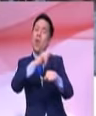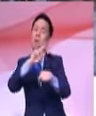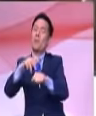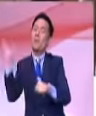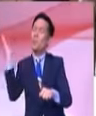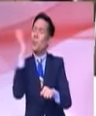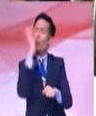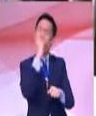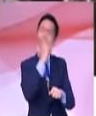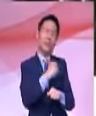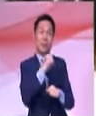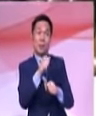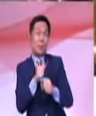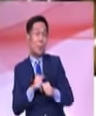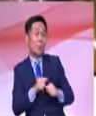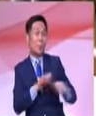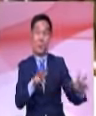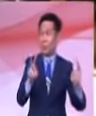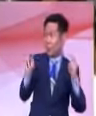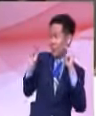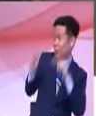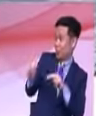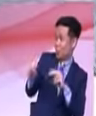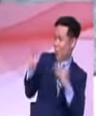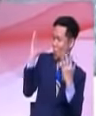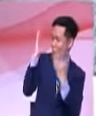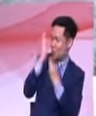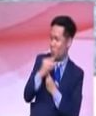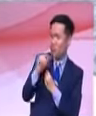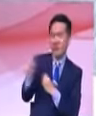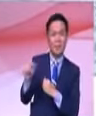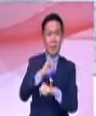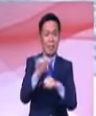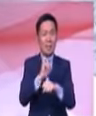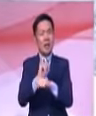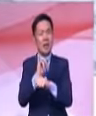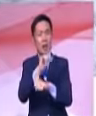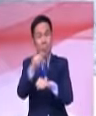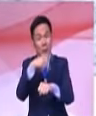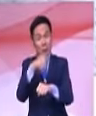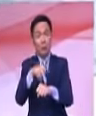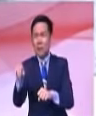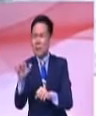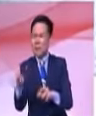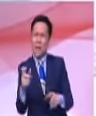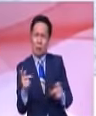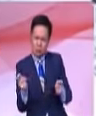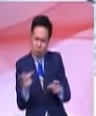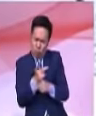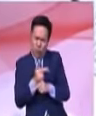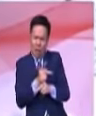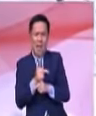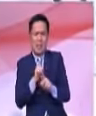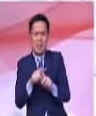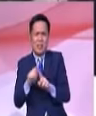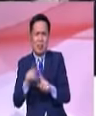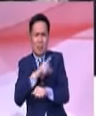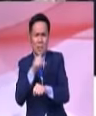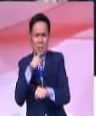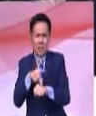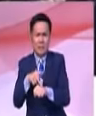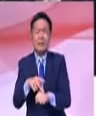dunia luar, malah secara tidak langsung mendidik orang ramai menghargai khazanah alam. Ini adalah di antara niche